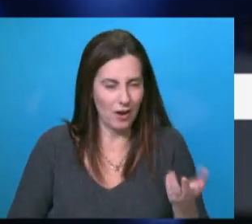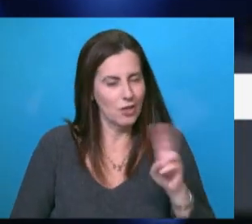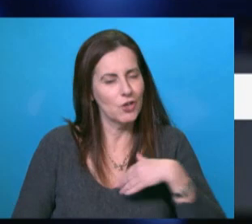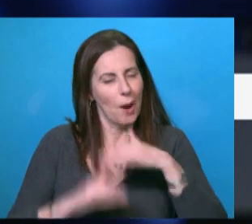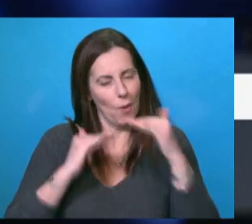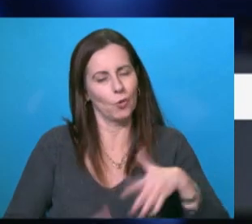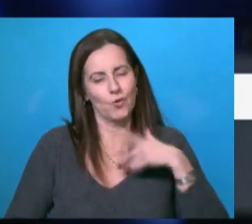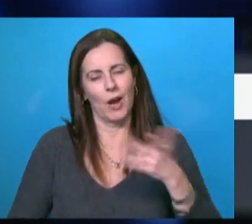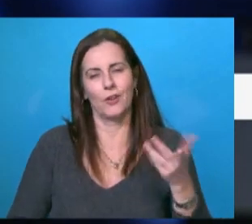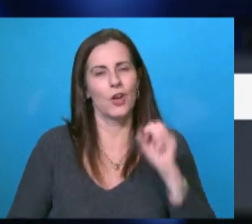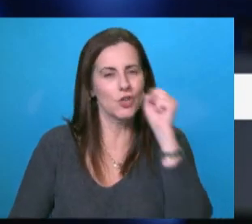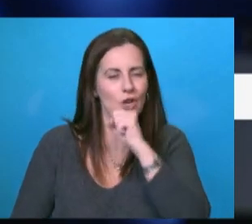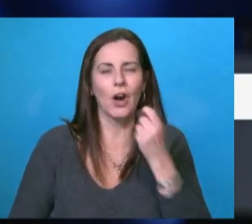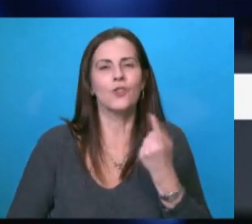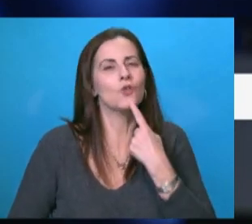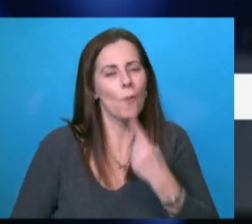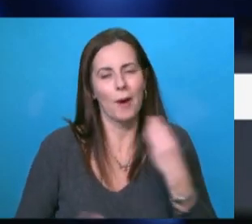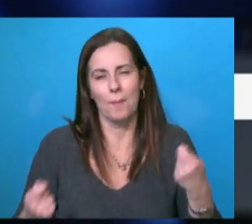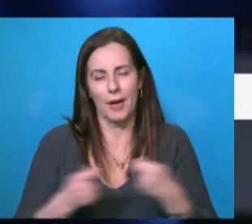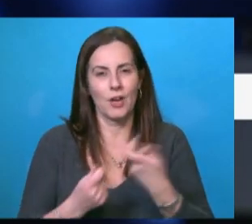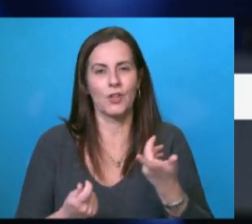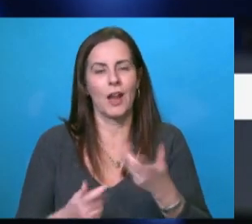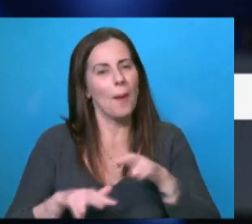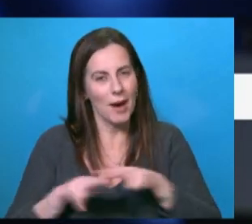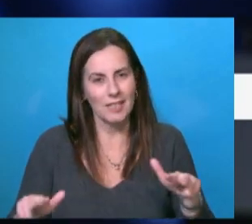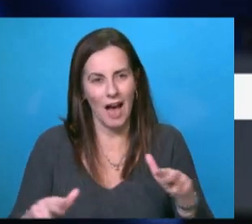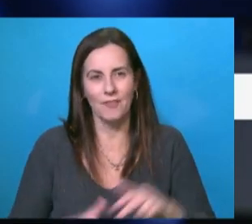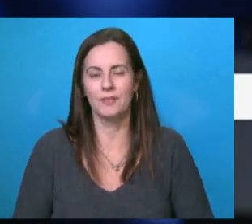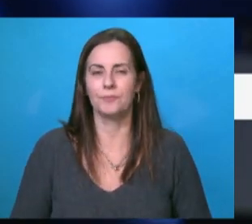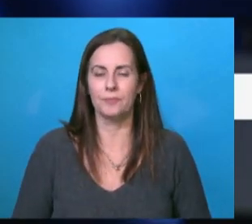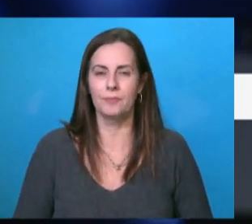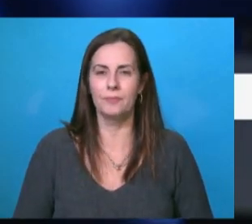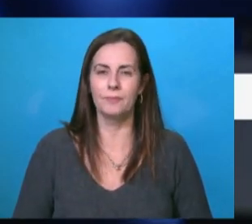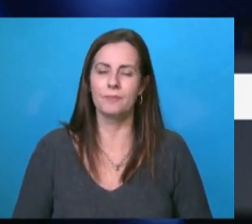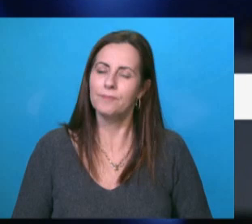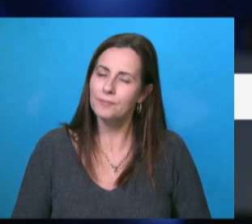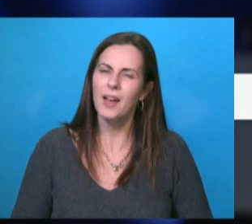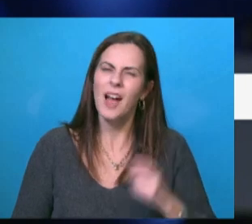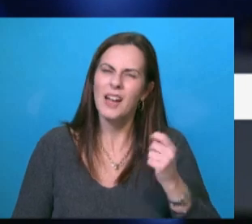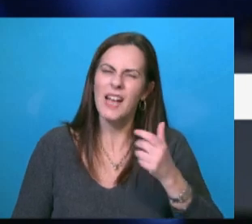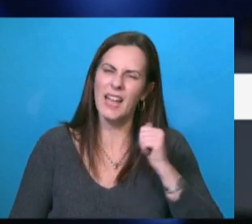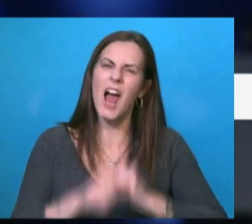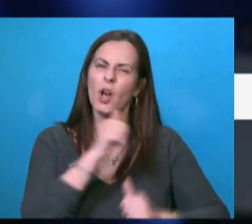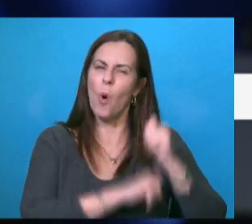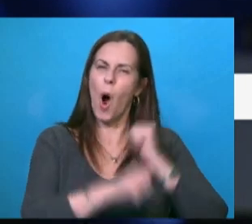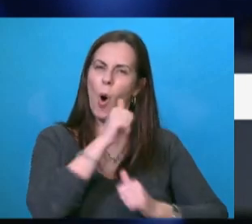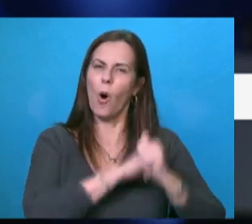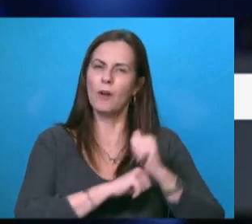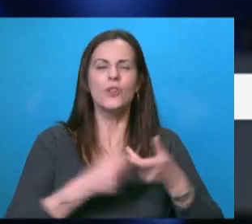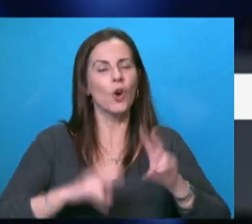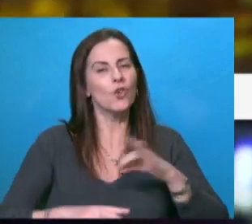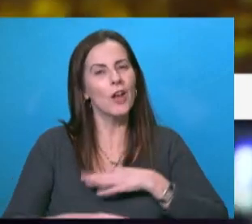יהיה שיר שמדבר על העניין, על המצב. צעדנו קצת אחורה במובן הזה של היכולת שלנו